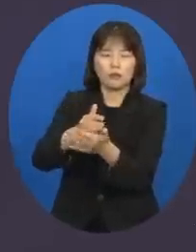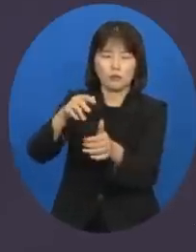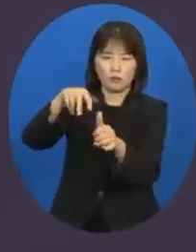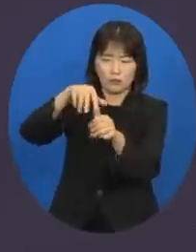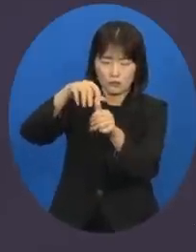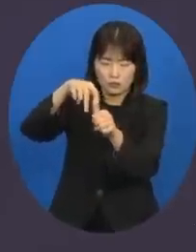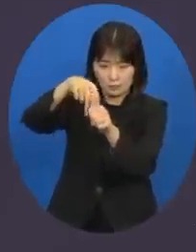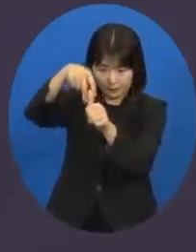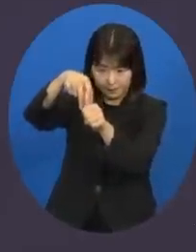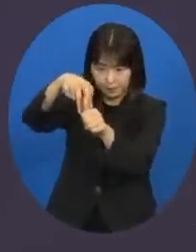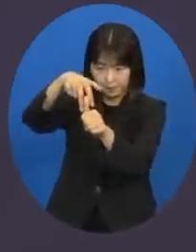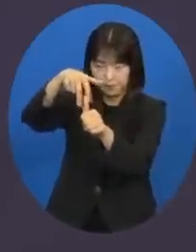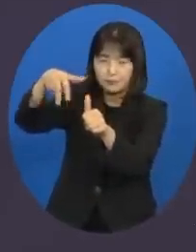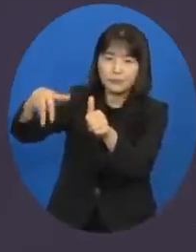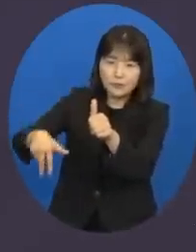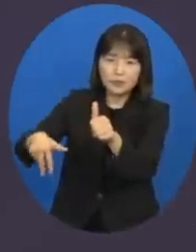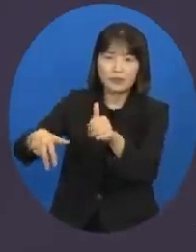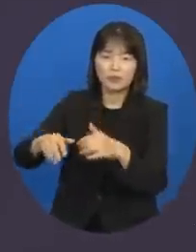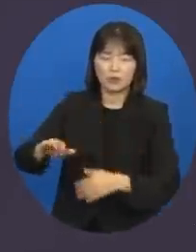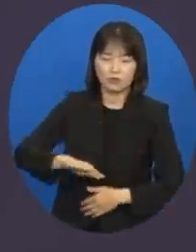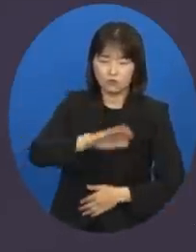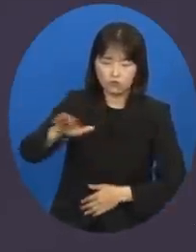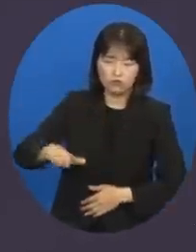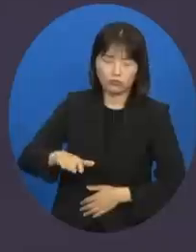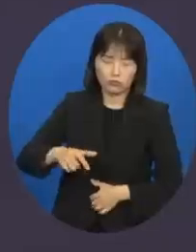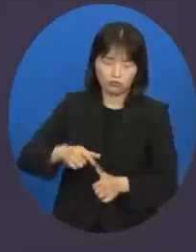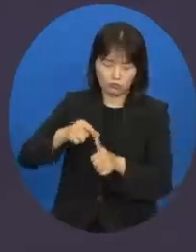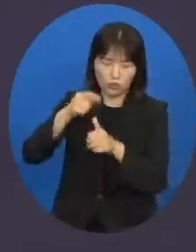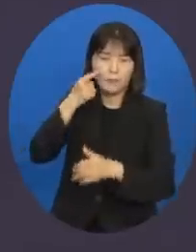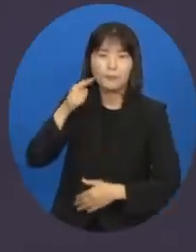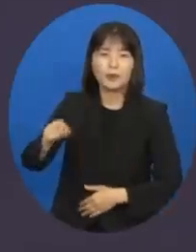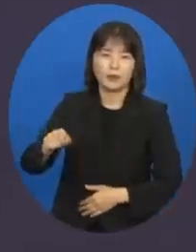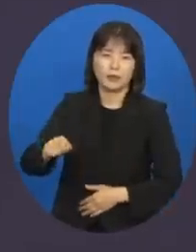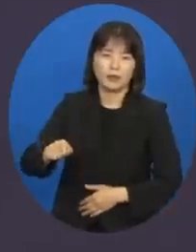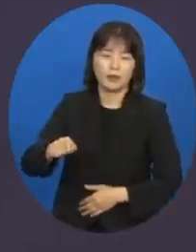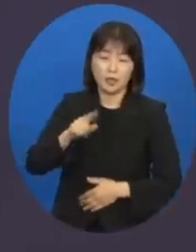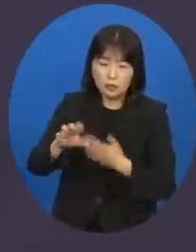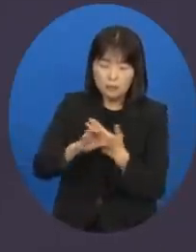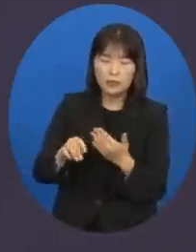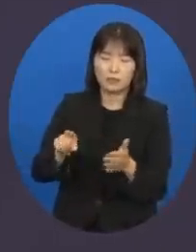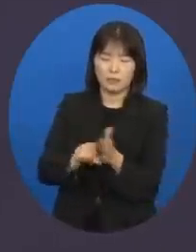내려와서 자신도 구하고 우리도 한번 구해보라 이거야. 그러면 믿겠다는 것이죠.